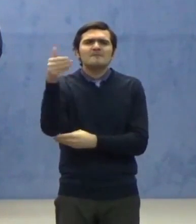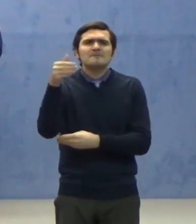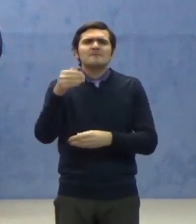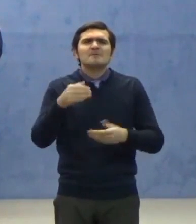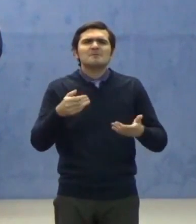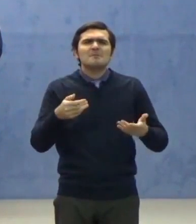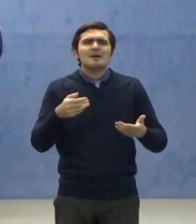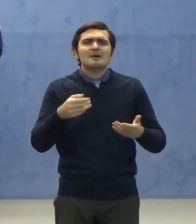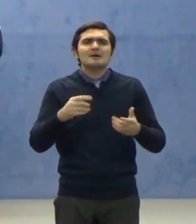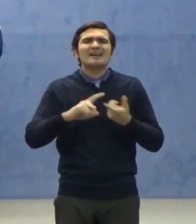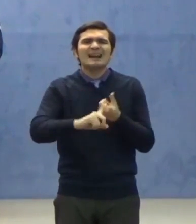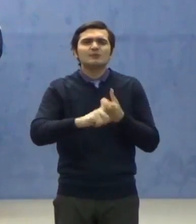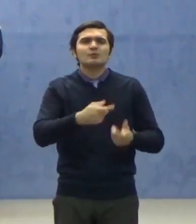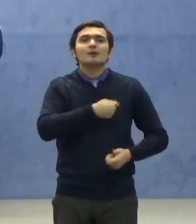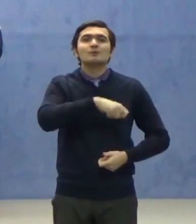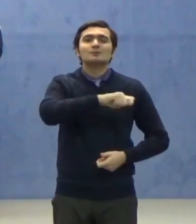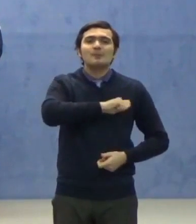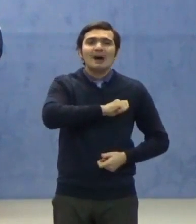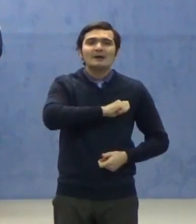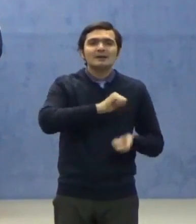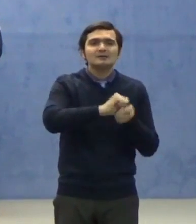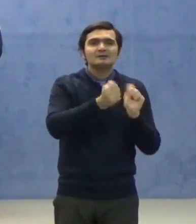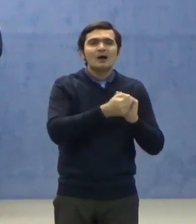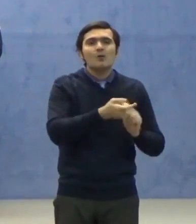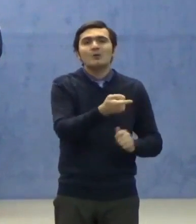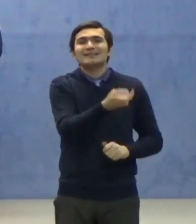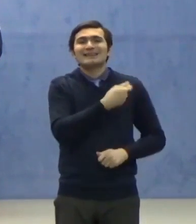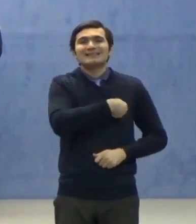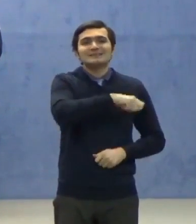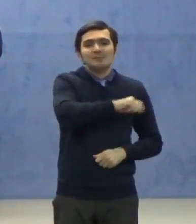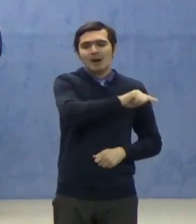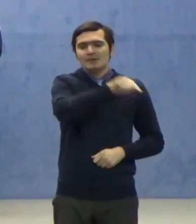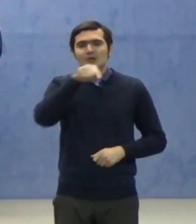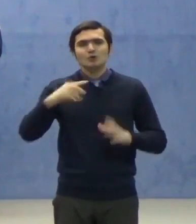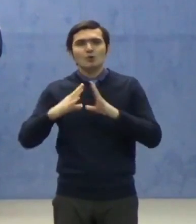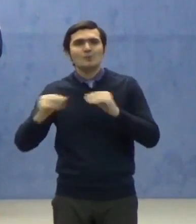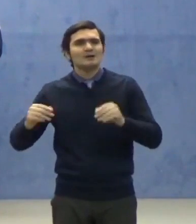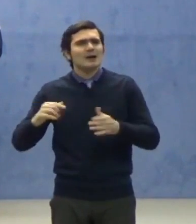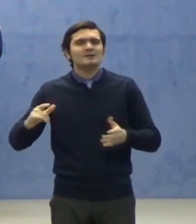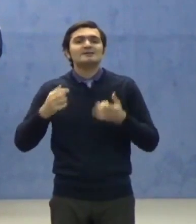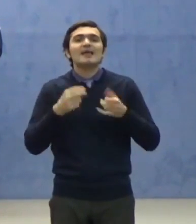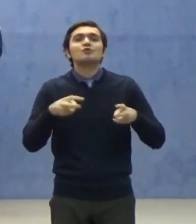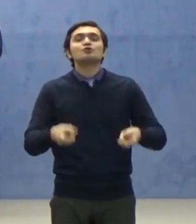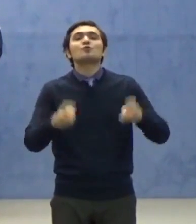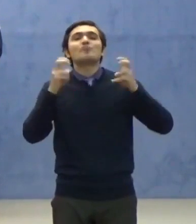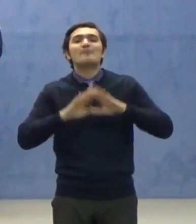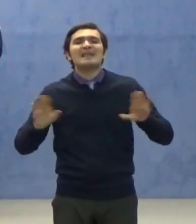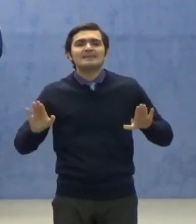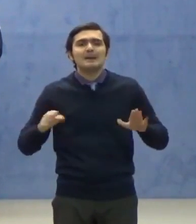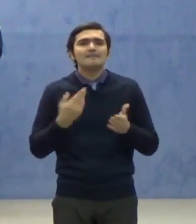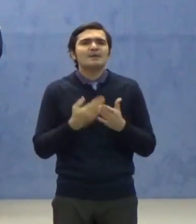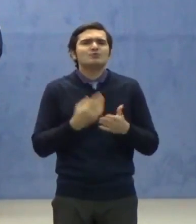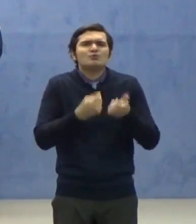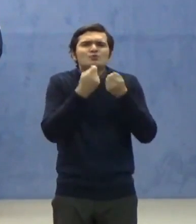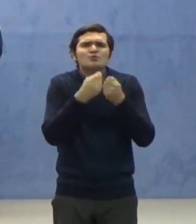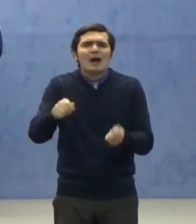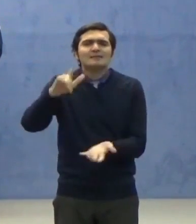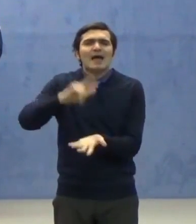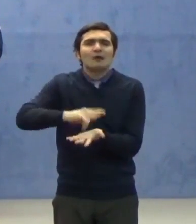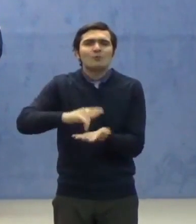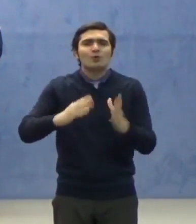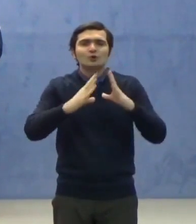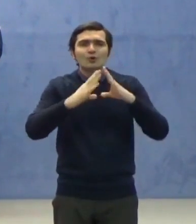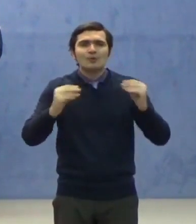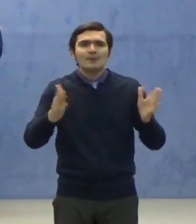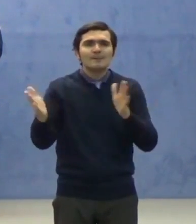spre Spania și din Spania către România, pentru toate aeroporturile din România, pentru o